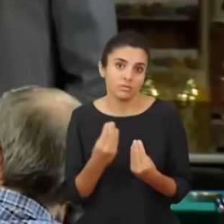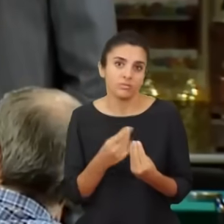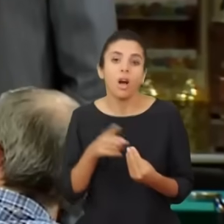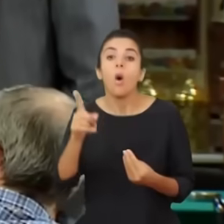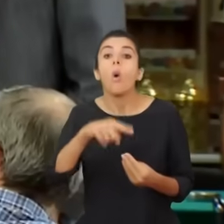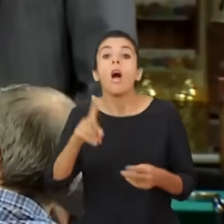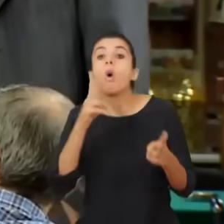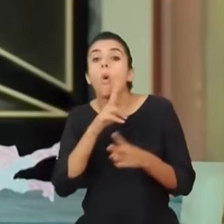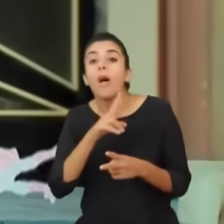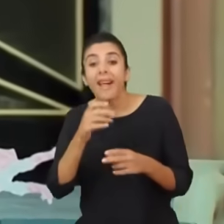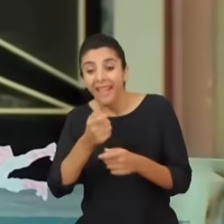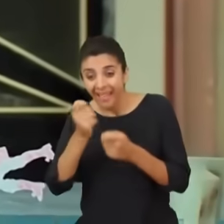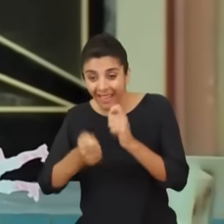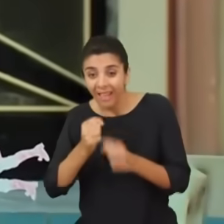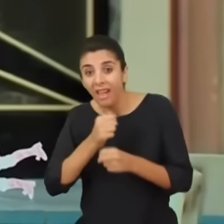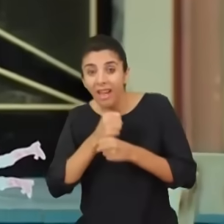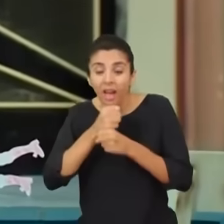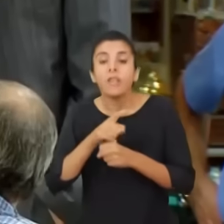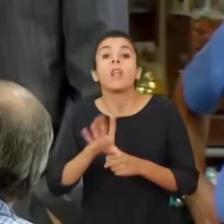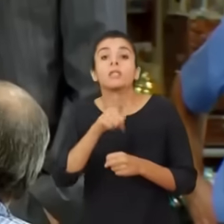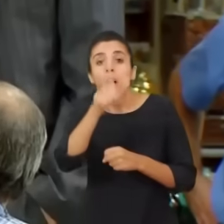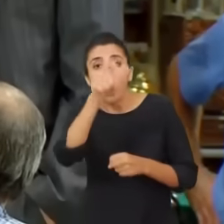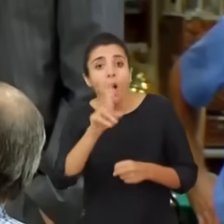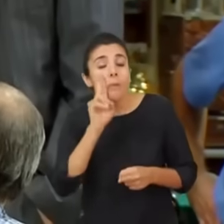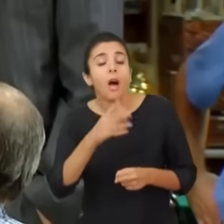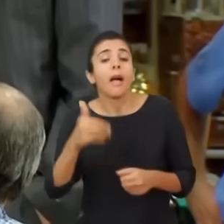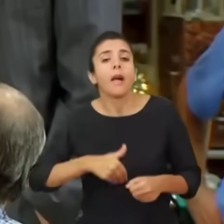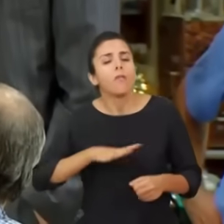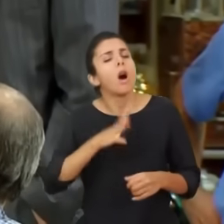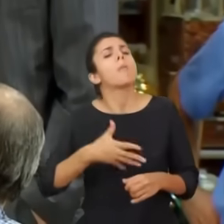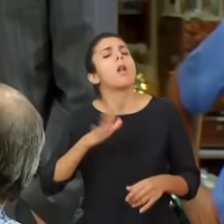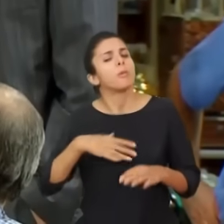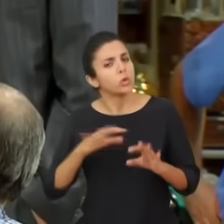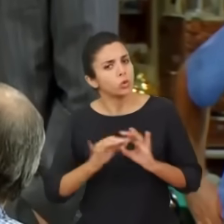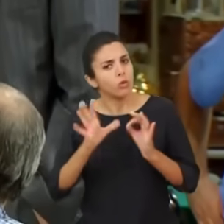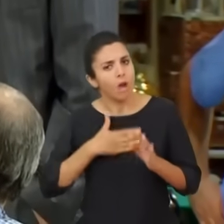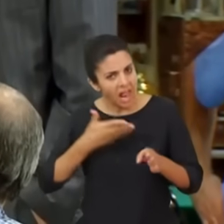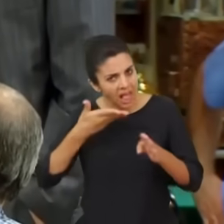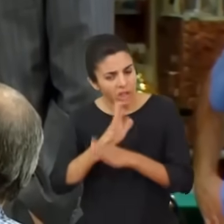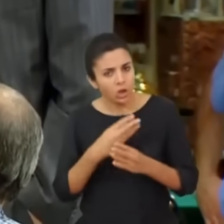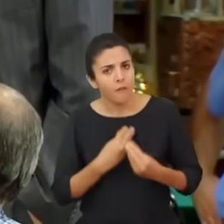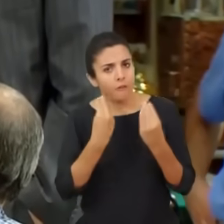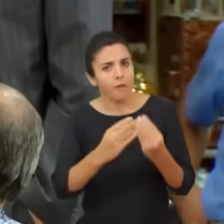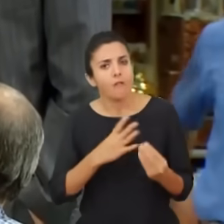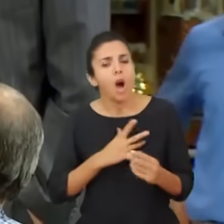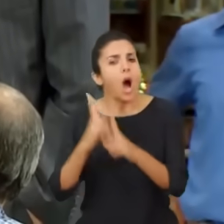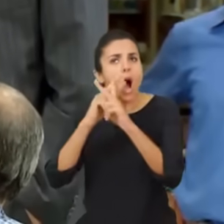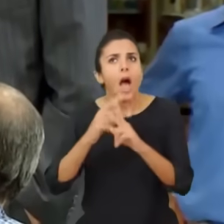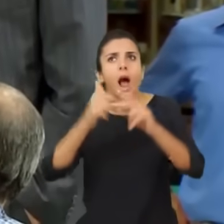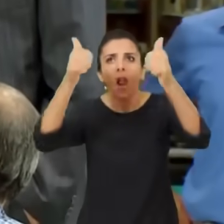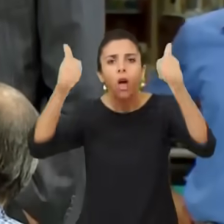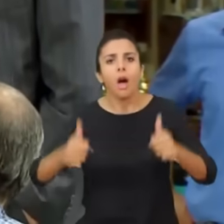Onlar Karagöz'e değil ki, sana gülüyor. Abicim sen merak etme. Ben halledeceğim. Gerçek tasvirleri de getireceğim. Hayal perdesini de